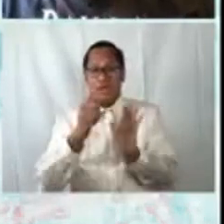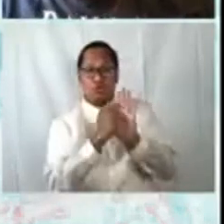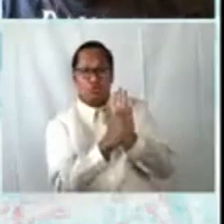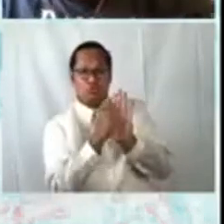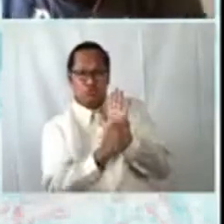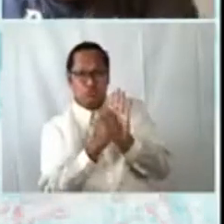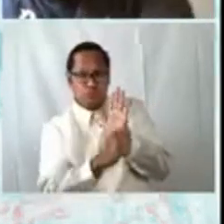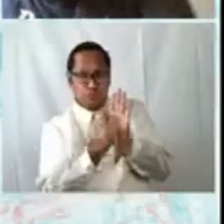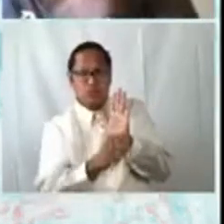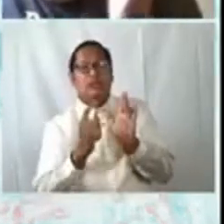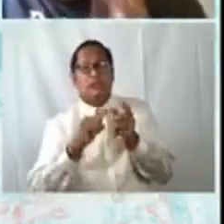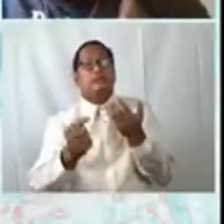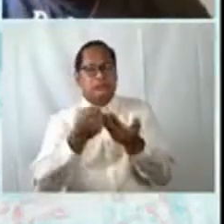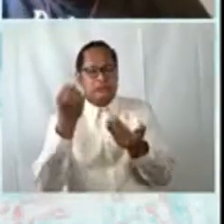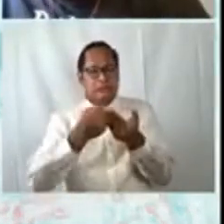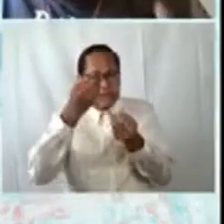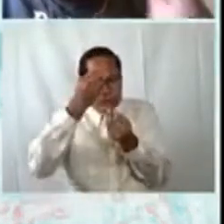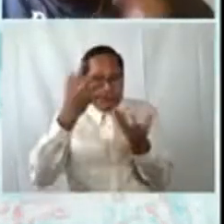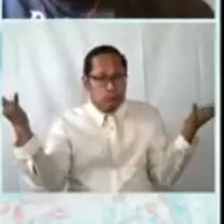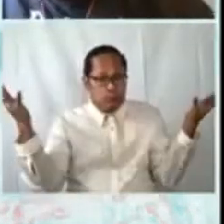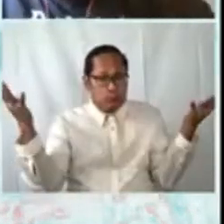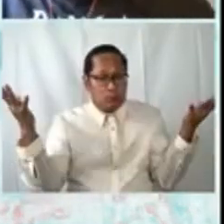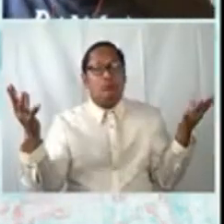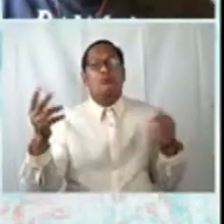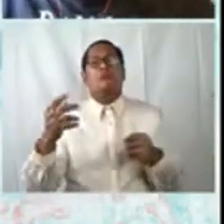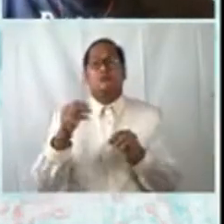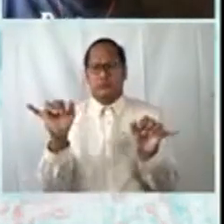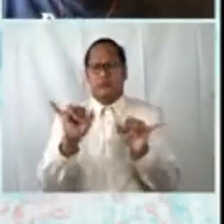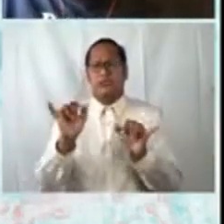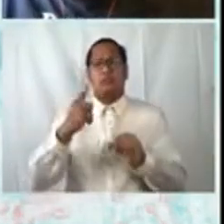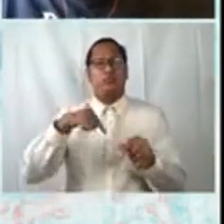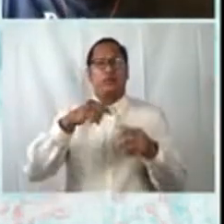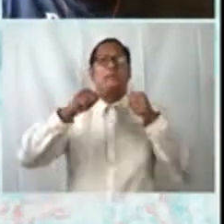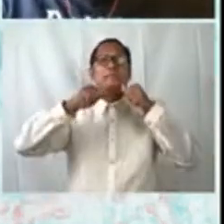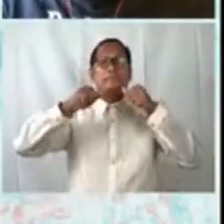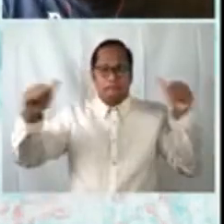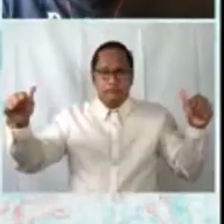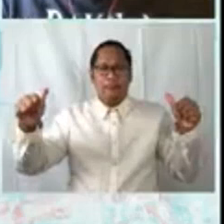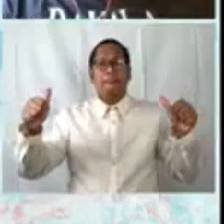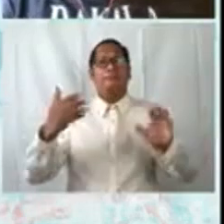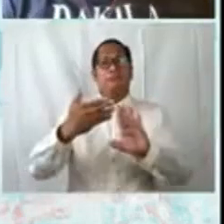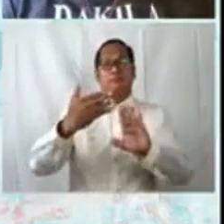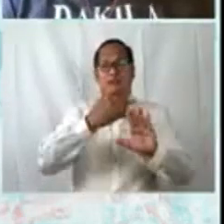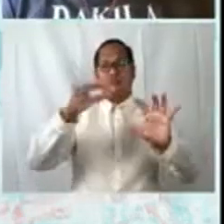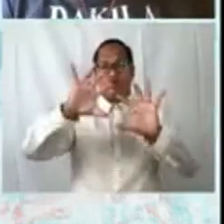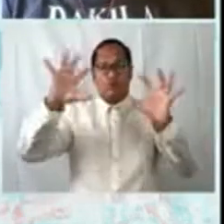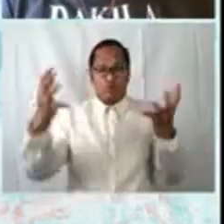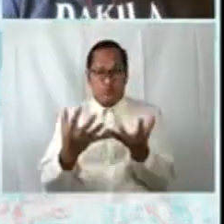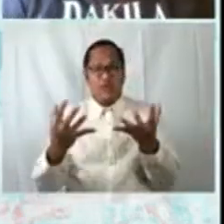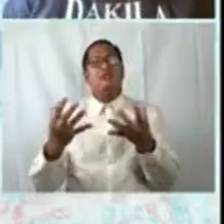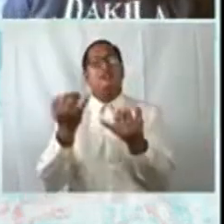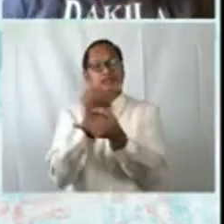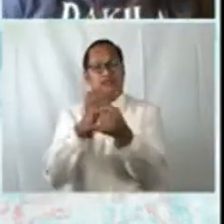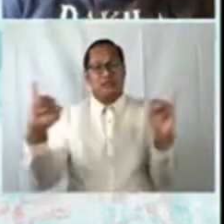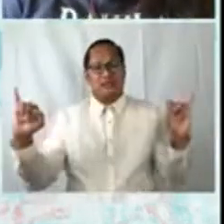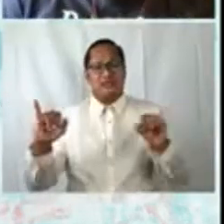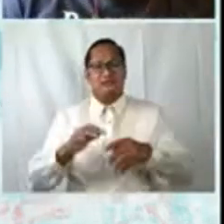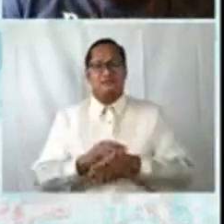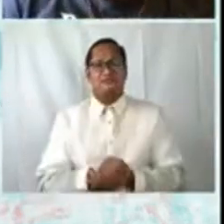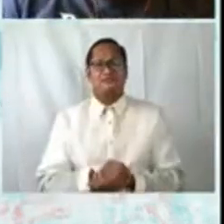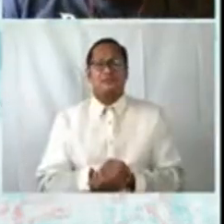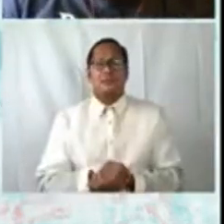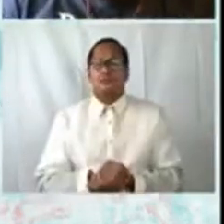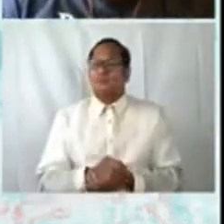very simply stated that we are solemnly proclaiming before the world the independence of the Philippines. So, yun